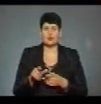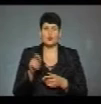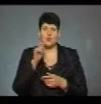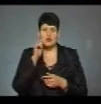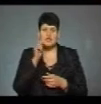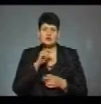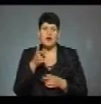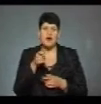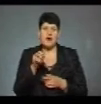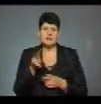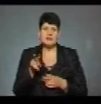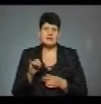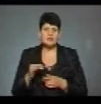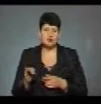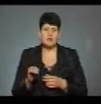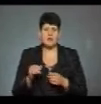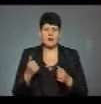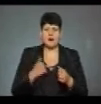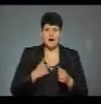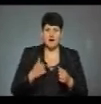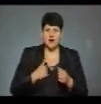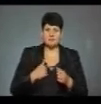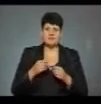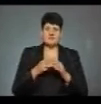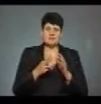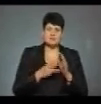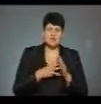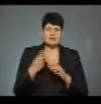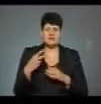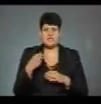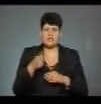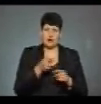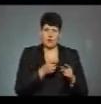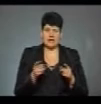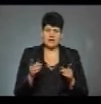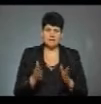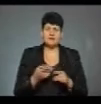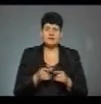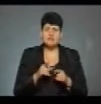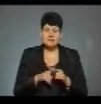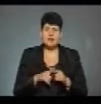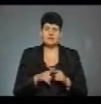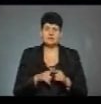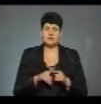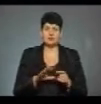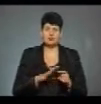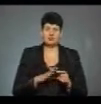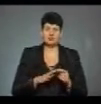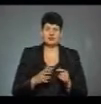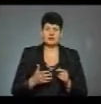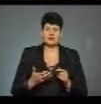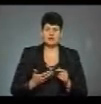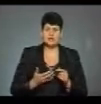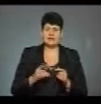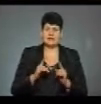галицької армії, українських військових формувань 18-20 років. Зокрема, це жителі не тільки